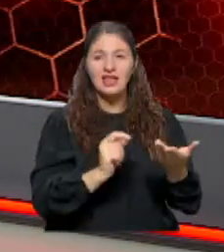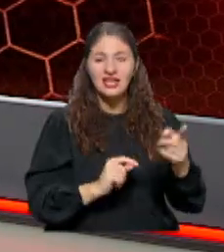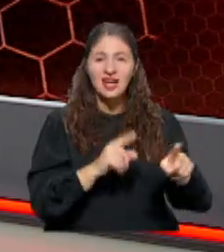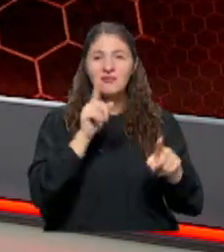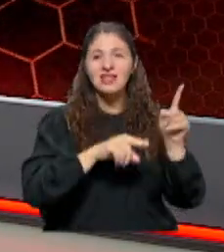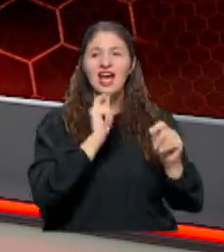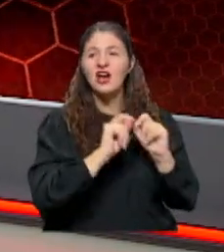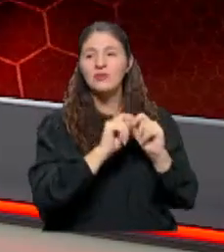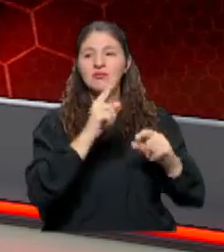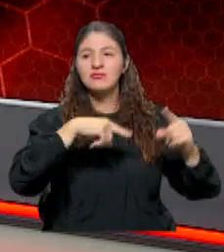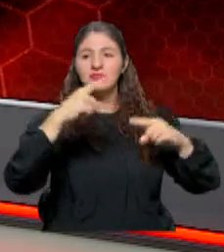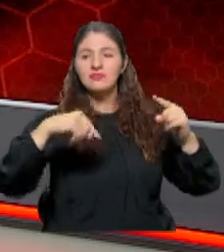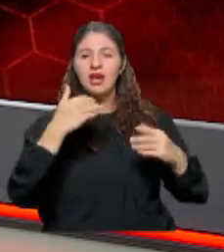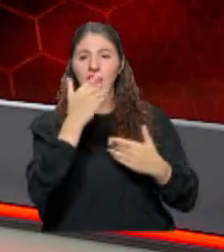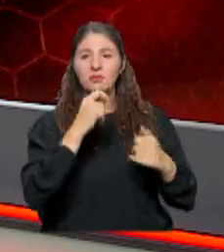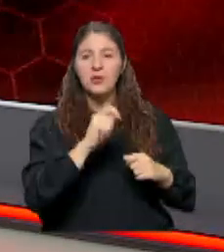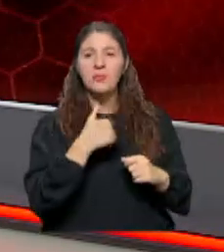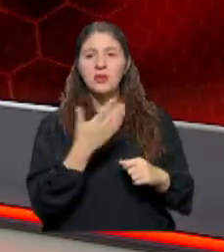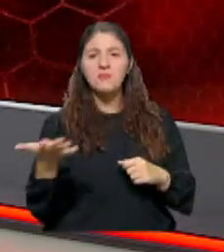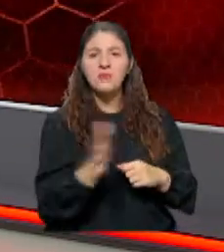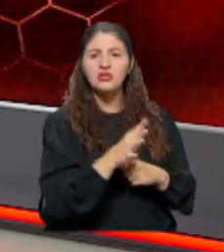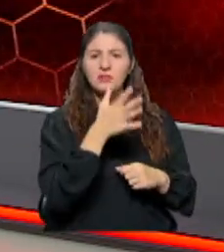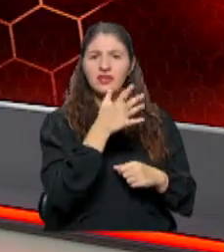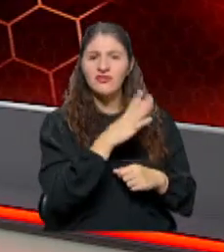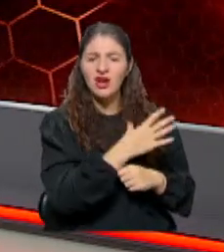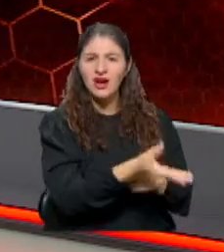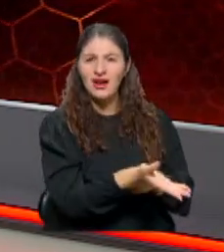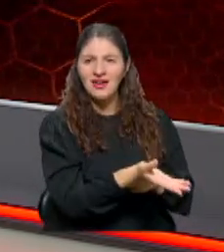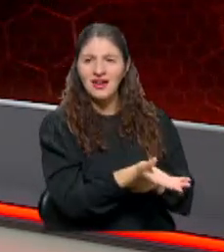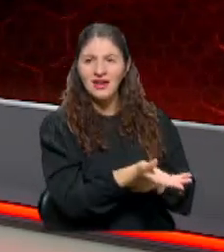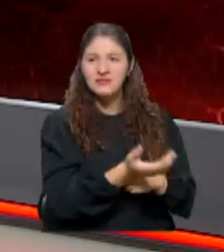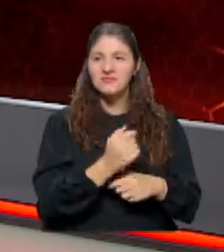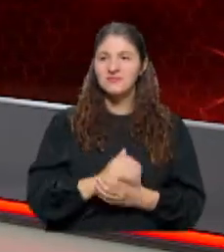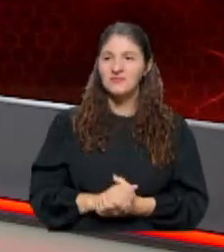takım ekonomik göstergelerden bahsediyor. Bende bambaşka bilgiler var.